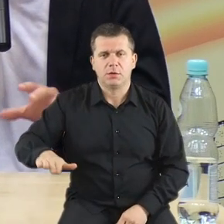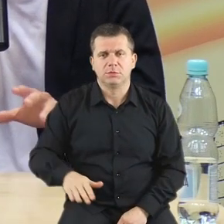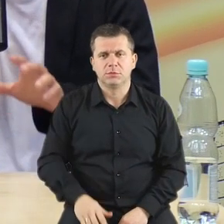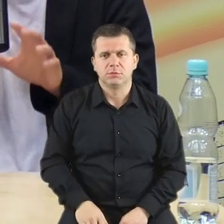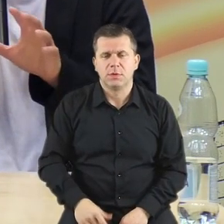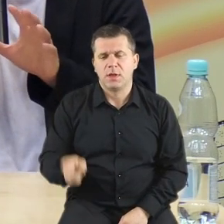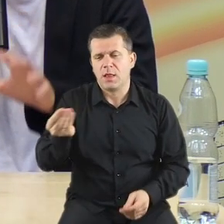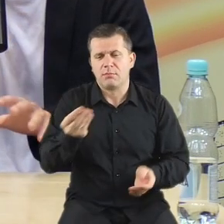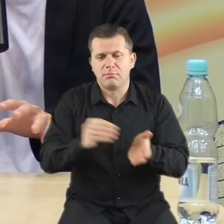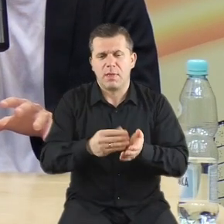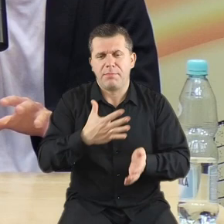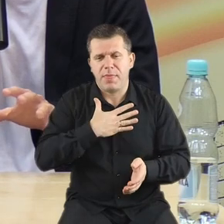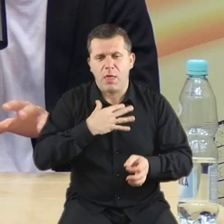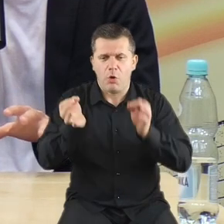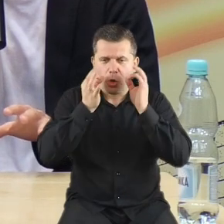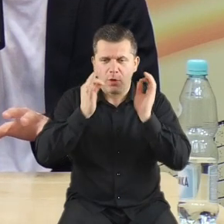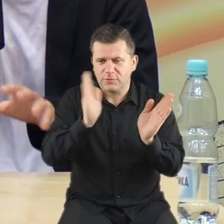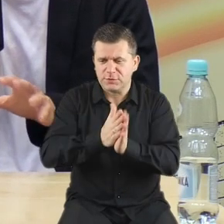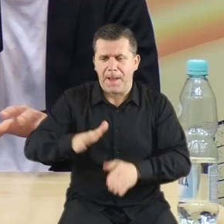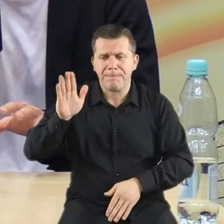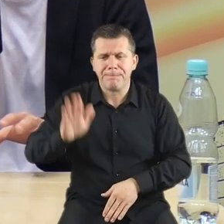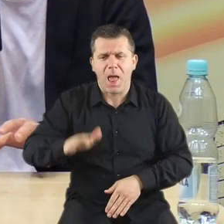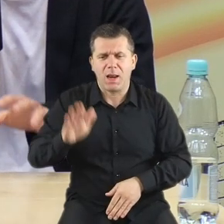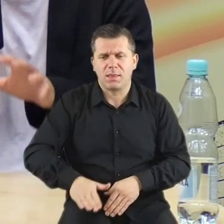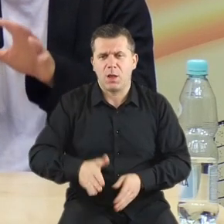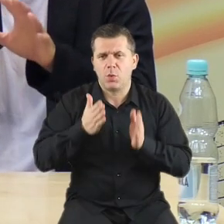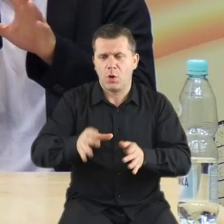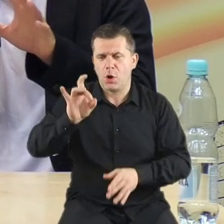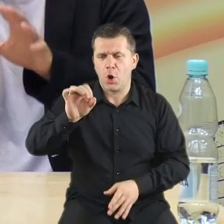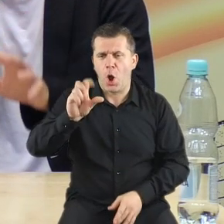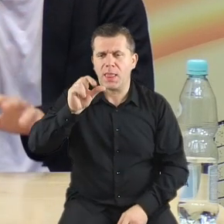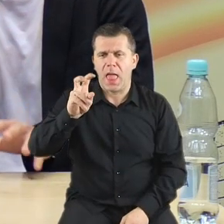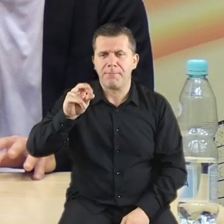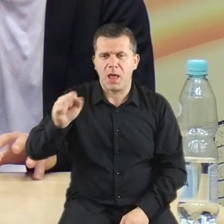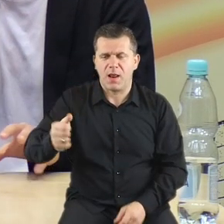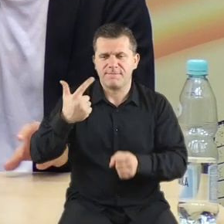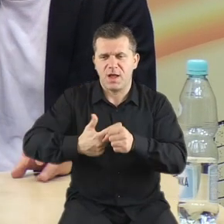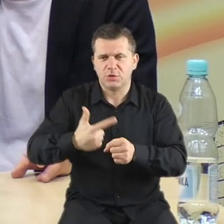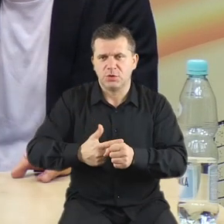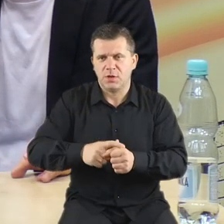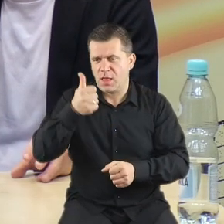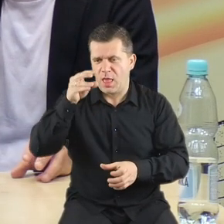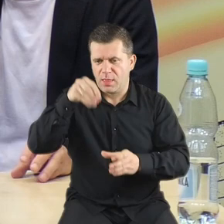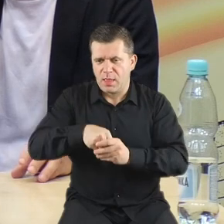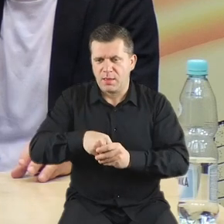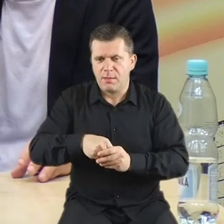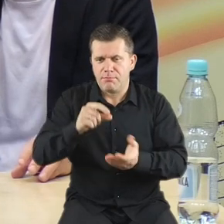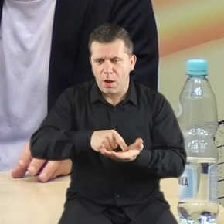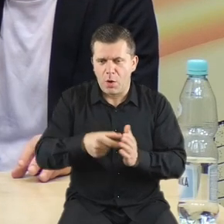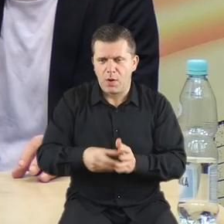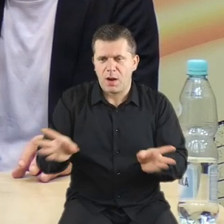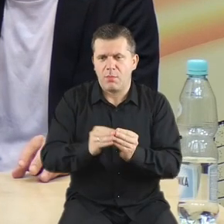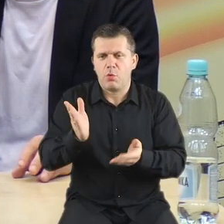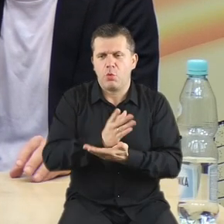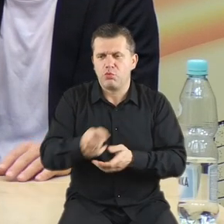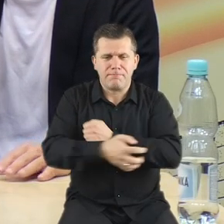i to wszystko na parterze w Tarnowie na ulicy Goldhamera 20 w jednej izbie z kuchnią. Czyli bieda, no